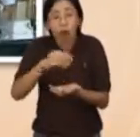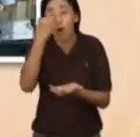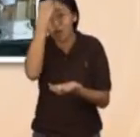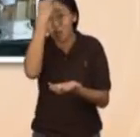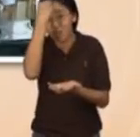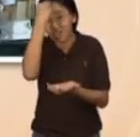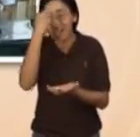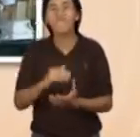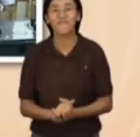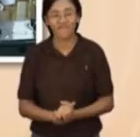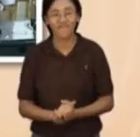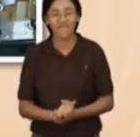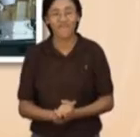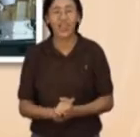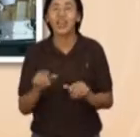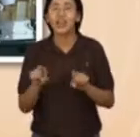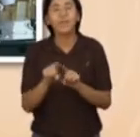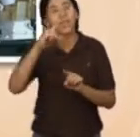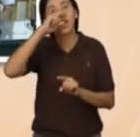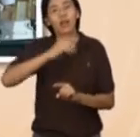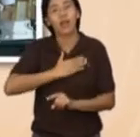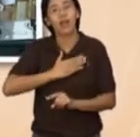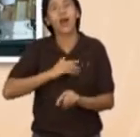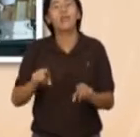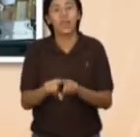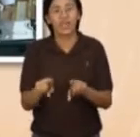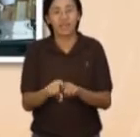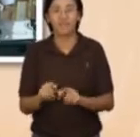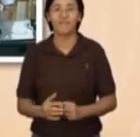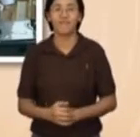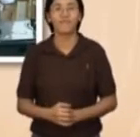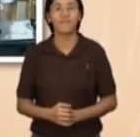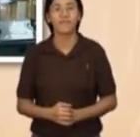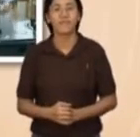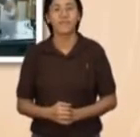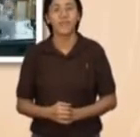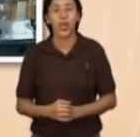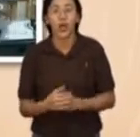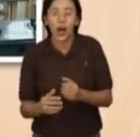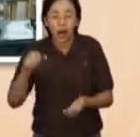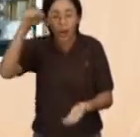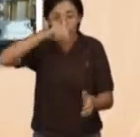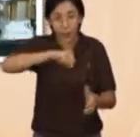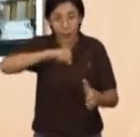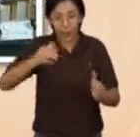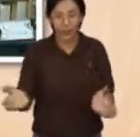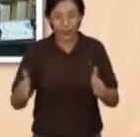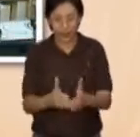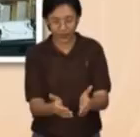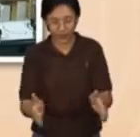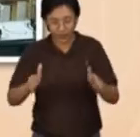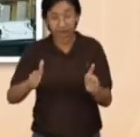นั่นเหมือนก็เหมือนของคนไทยนี่เลยฮะ แล้วไฟ ลักษณะเดียวกันเขานึ่งด้วยไฟอ่อนนะฮะนึ่งด้วยไฟ